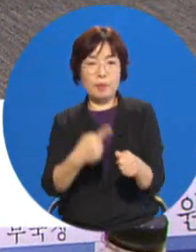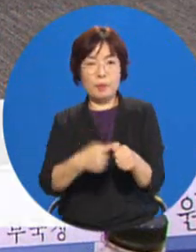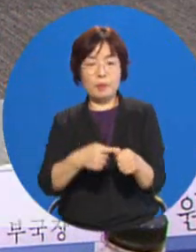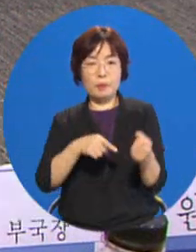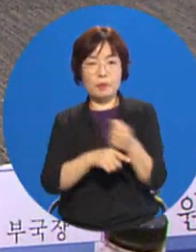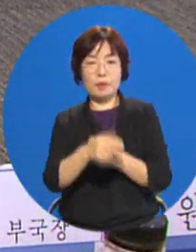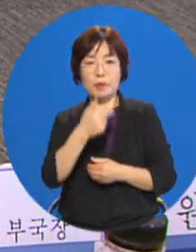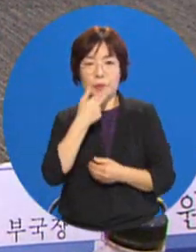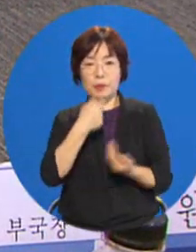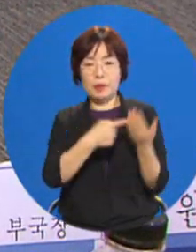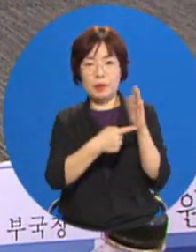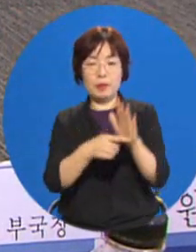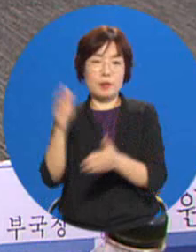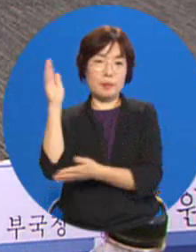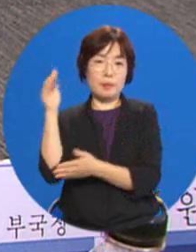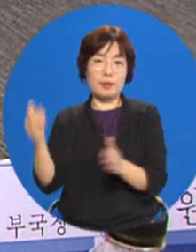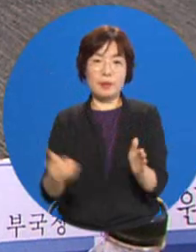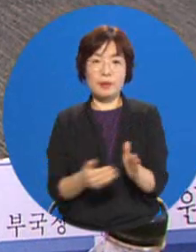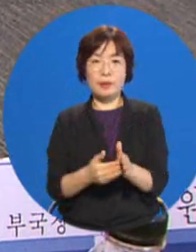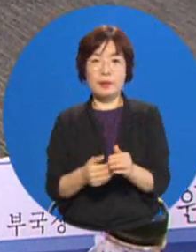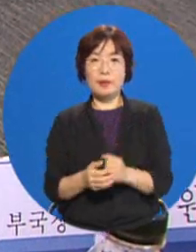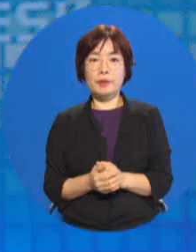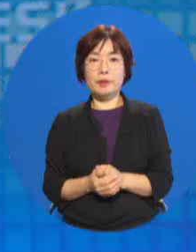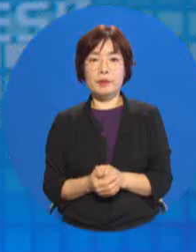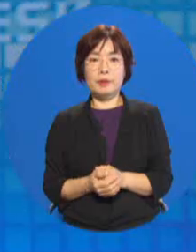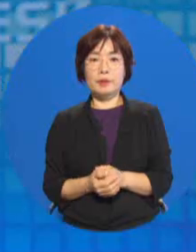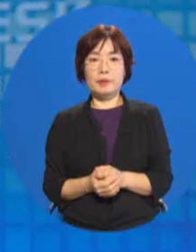의도는 없었다고 해명했습니다.